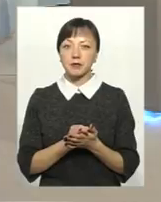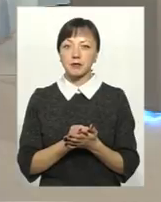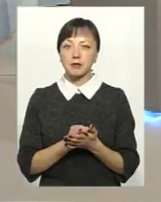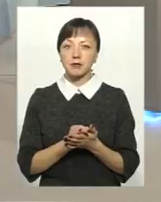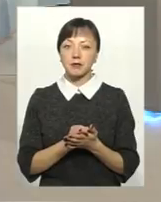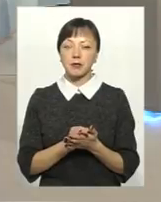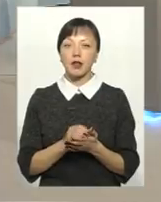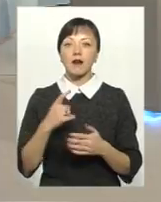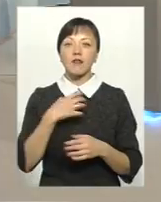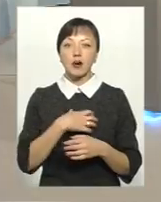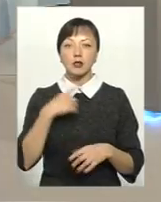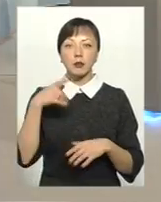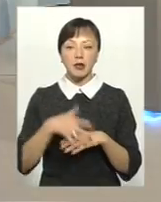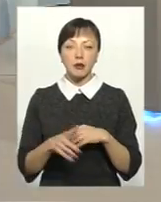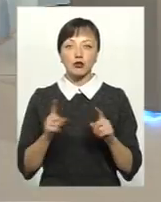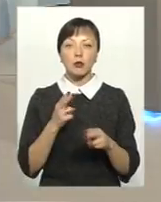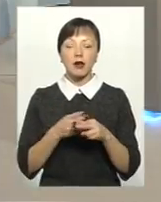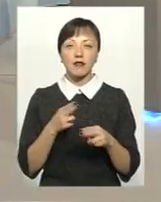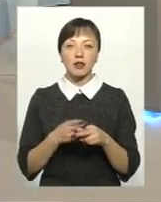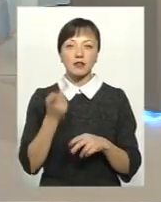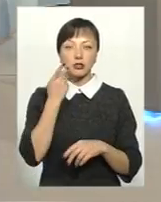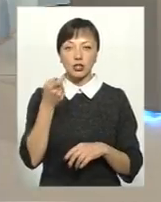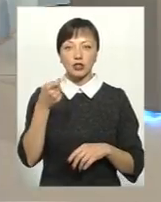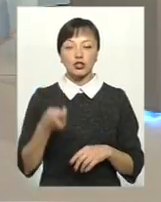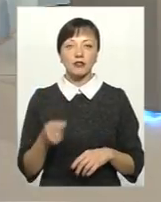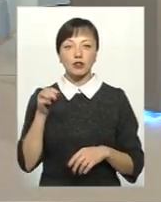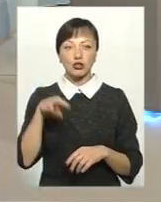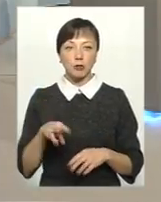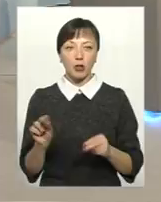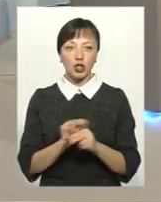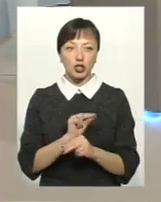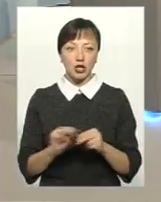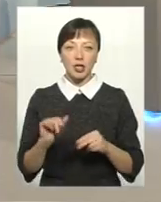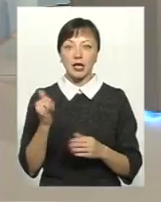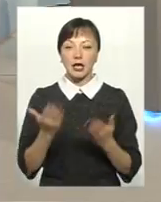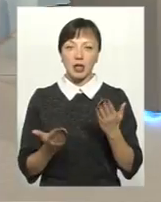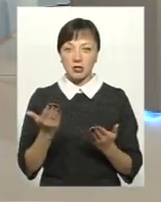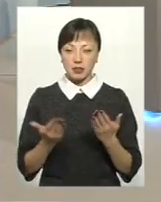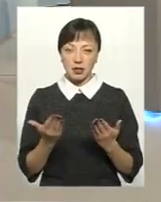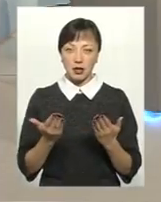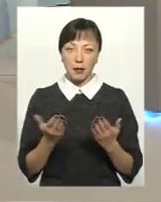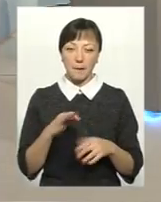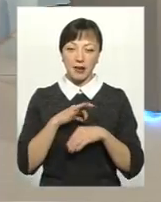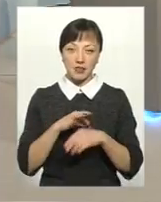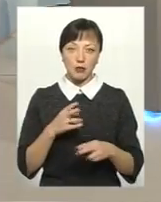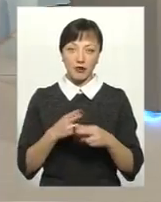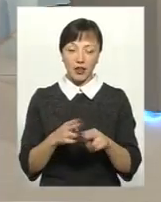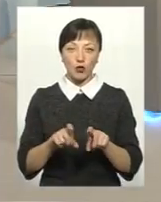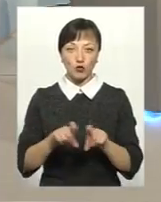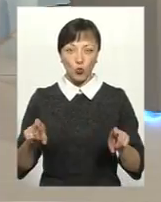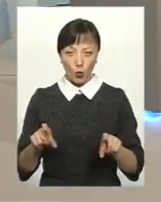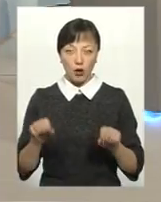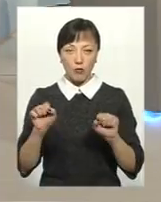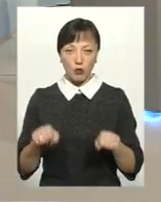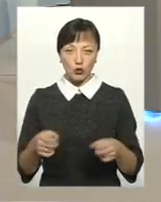Наверное, очень важно понимать, что профилактика всегда дешевле лечения. И вот если провести профилактику в школе,